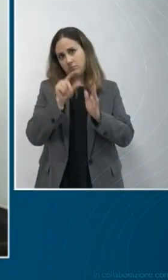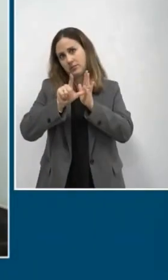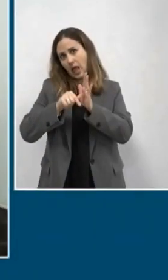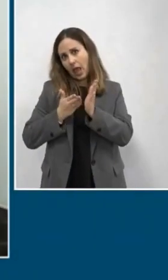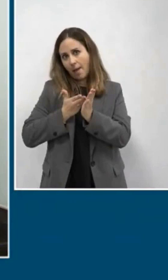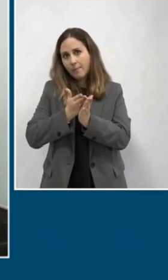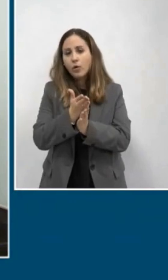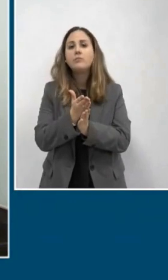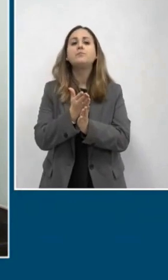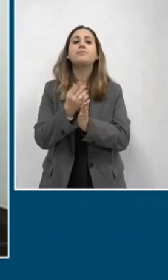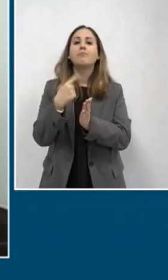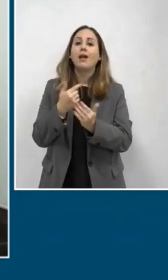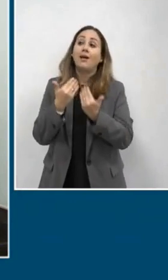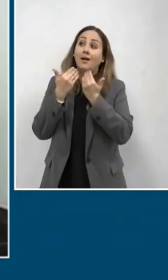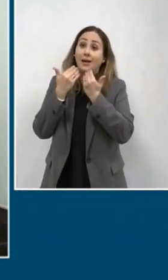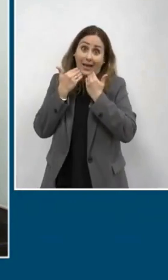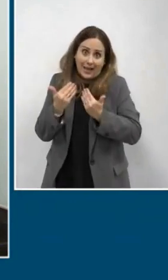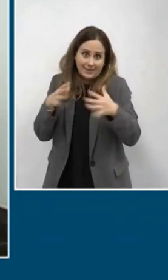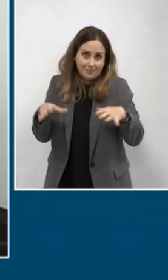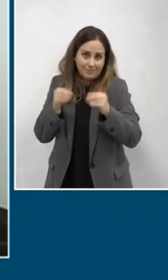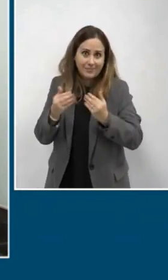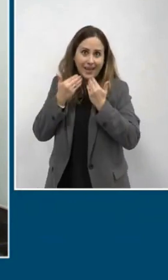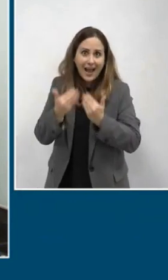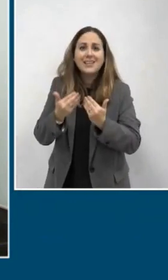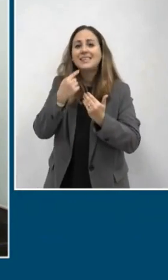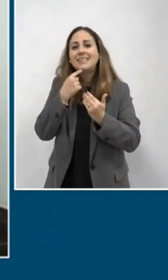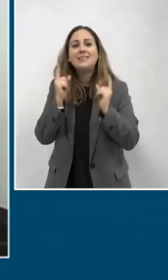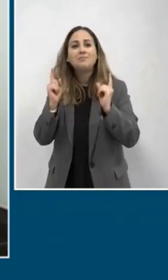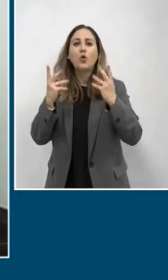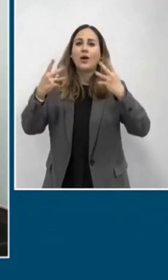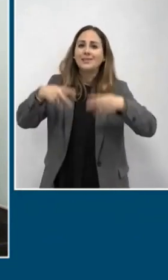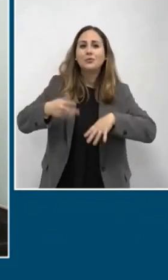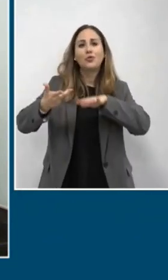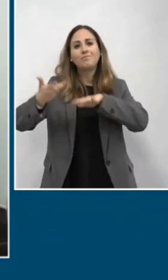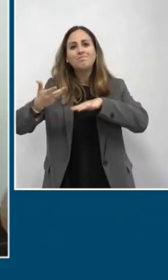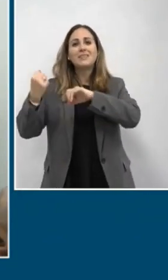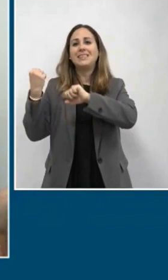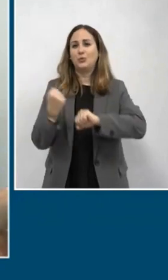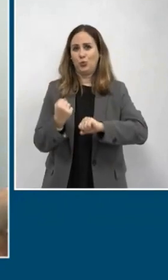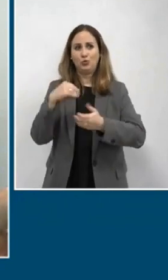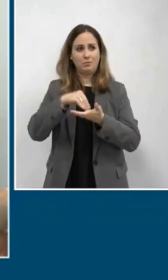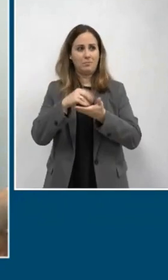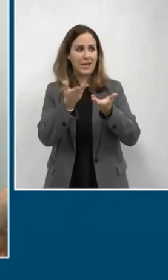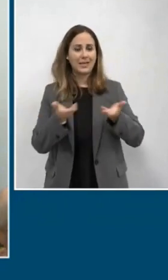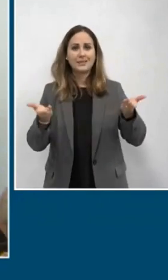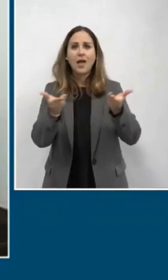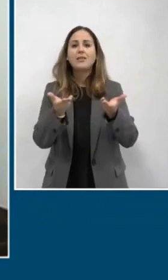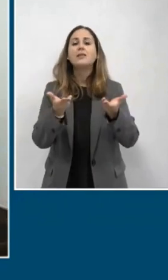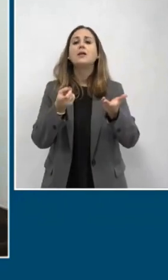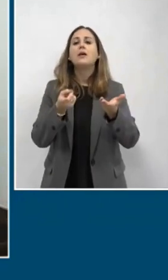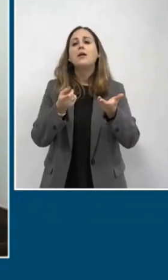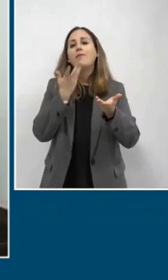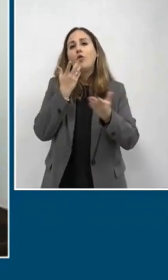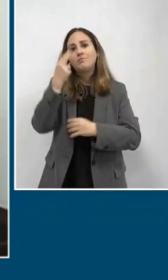Dunque parto con un Grazie Un grazie agli organizzatori alle istituzioni qui presenti parto anche Ricordando